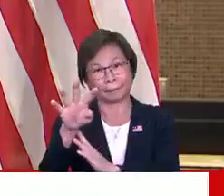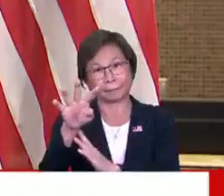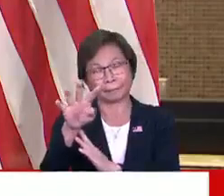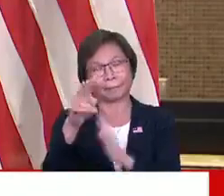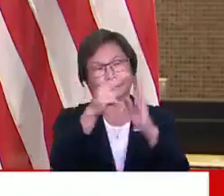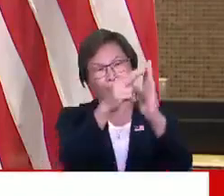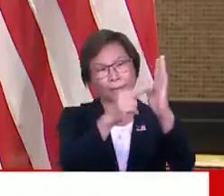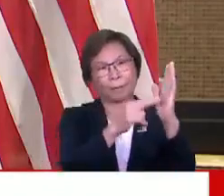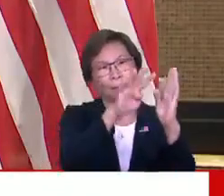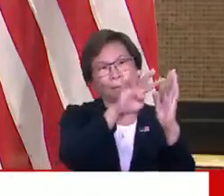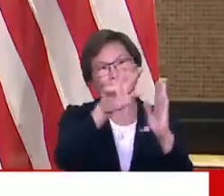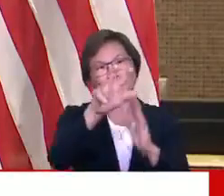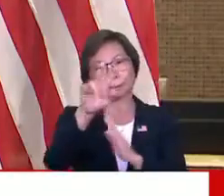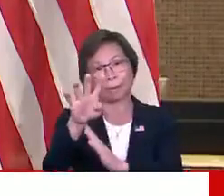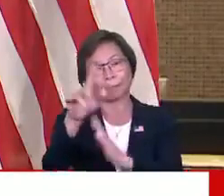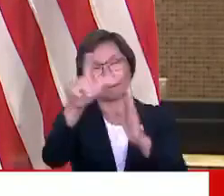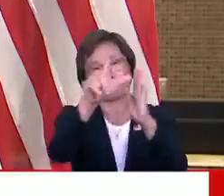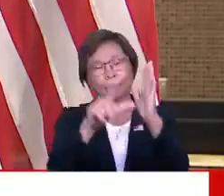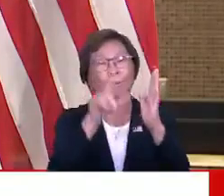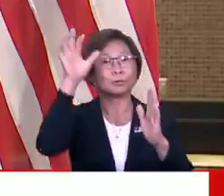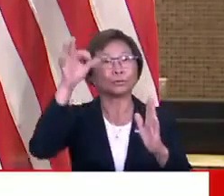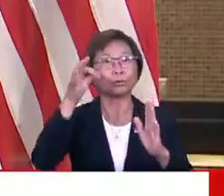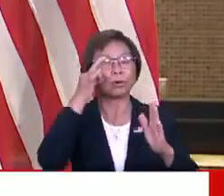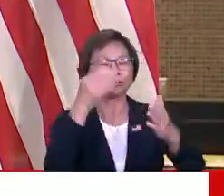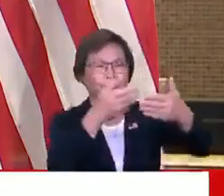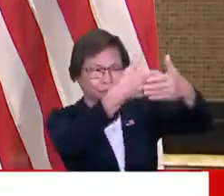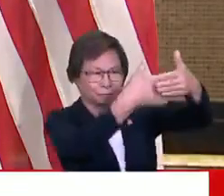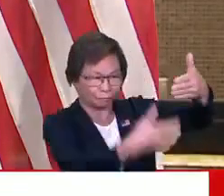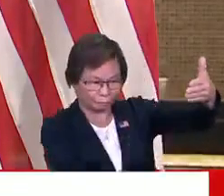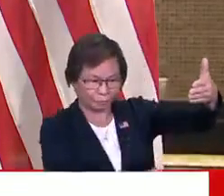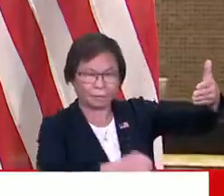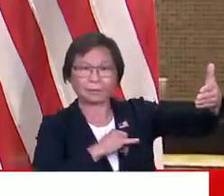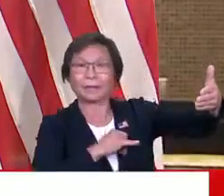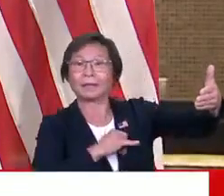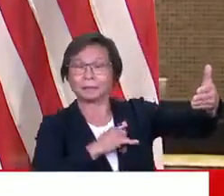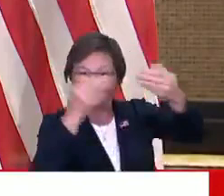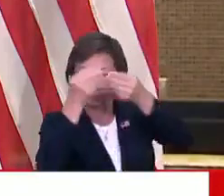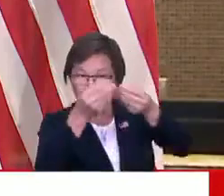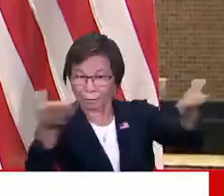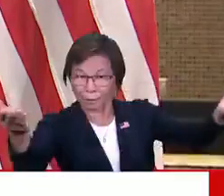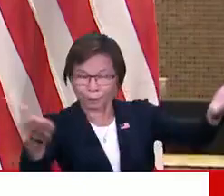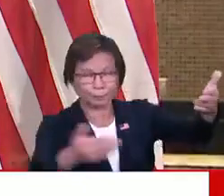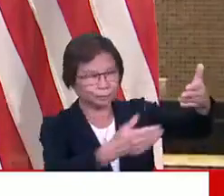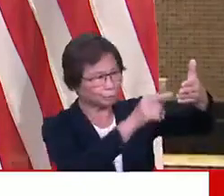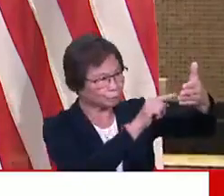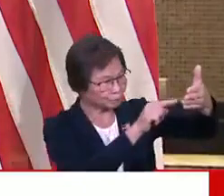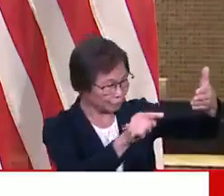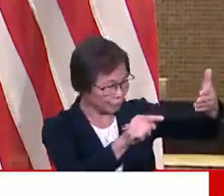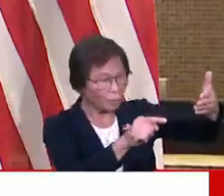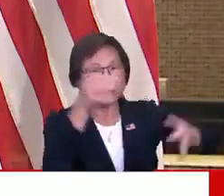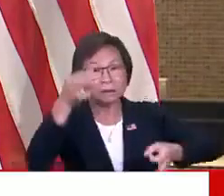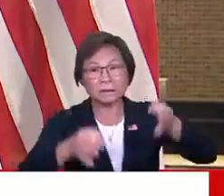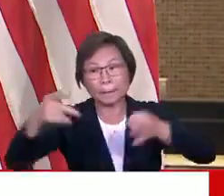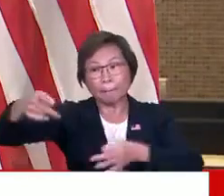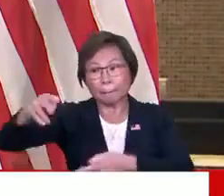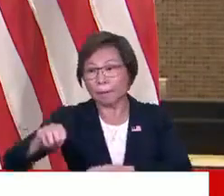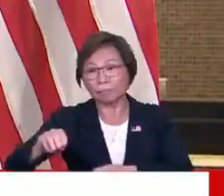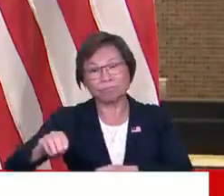4340 bagaan persekutuan menyebut Danisa ketik Hai jika